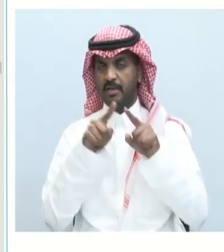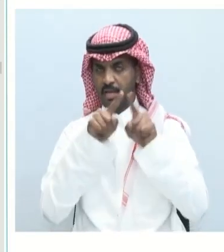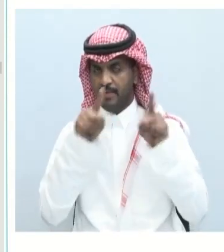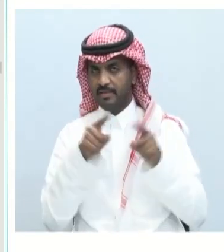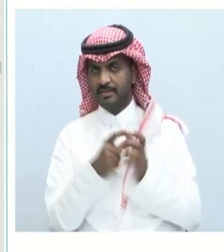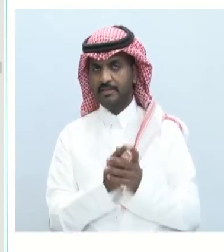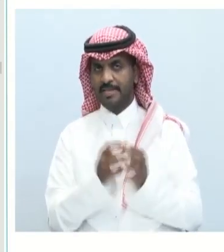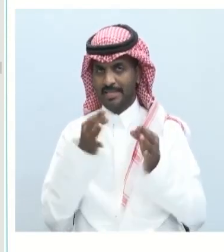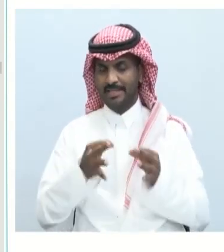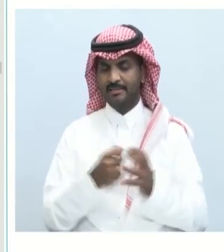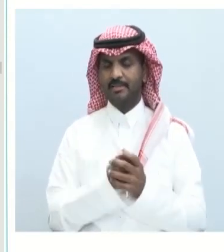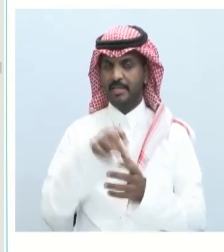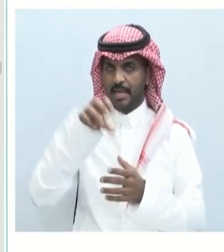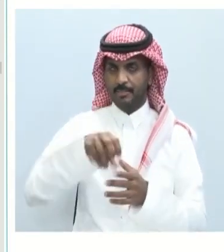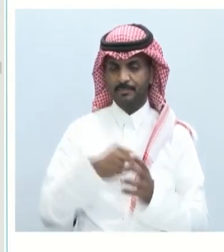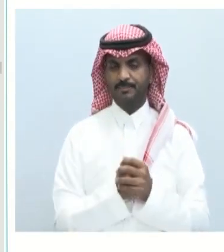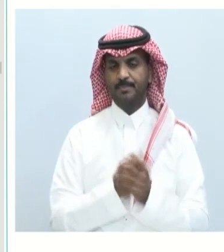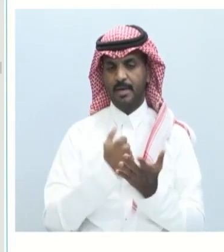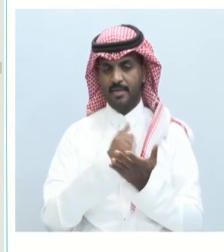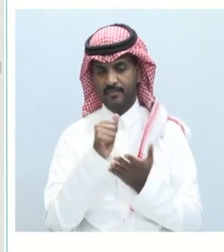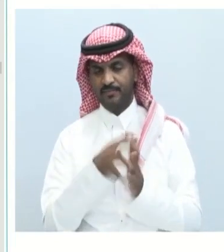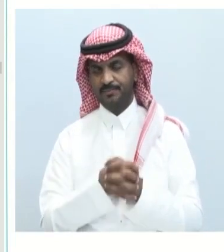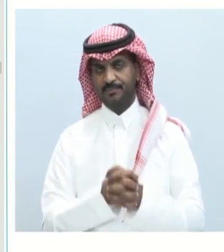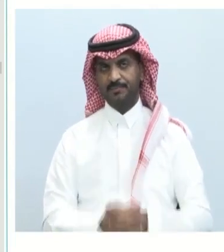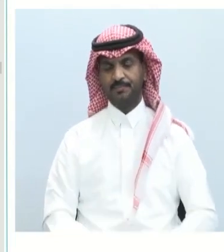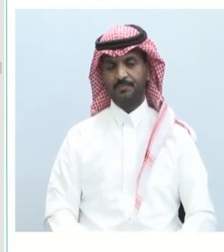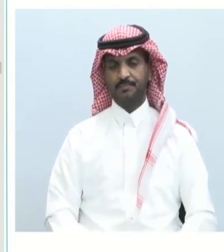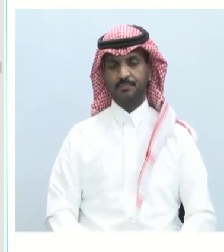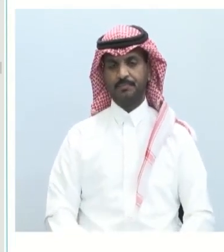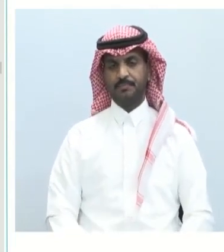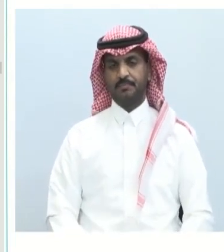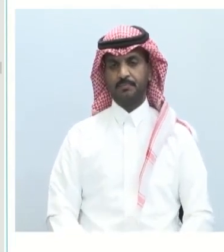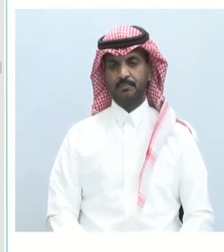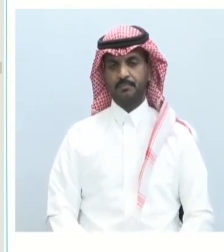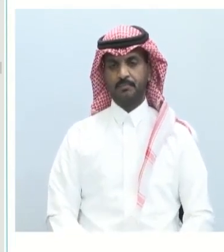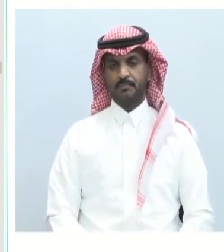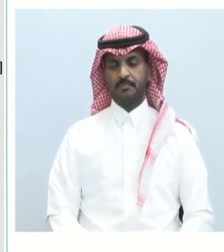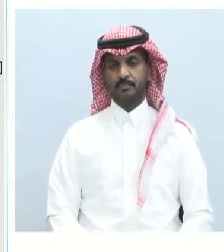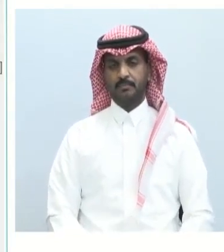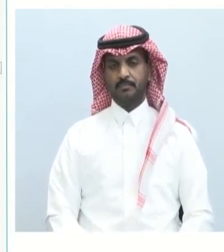تاكيد نضغط على نعم وسيتم حذف السجل رقم ثلاثه